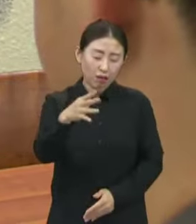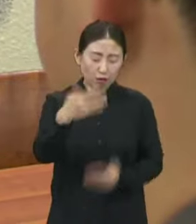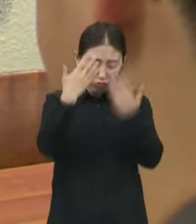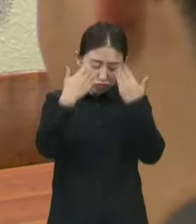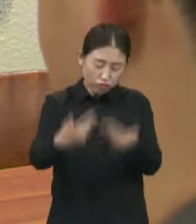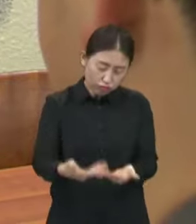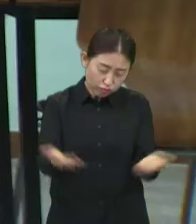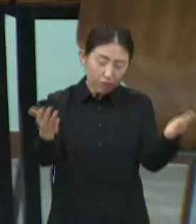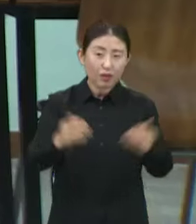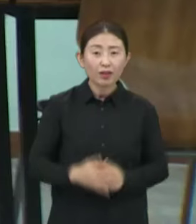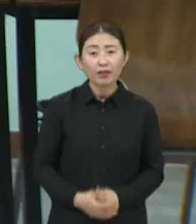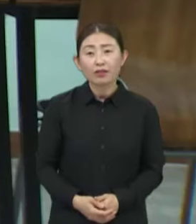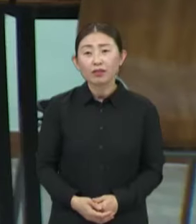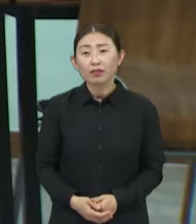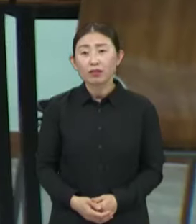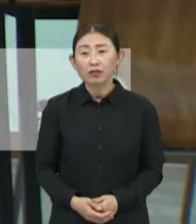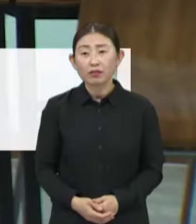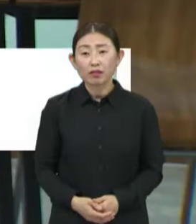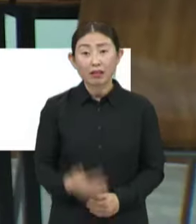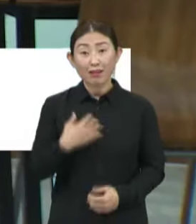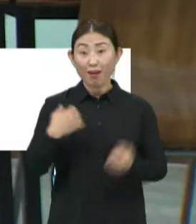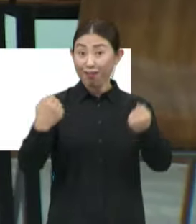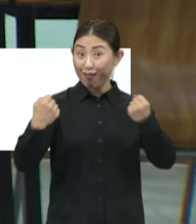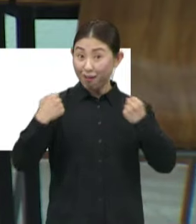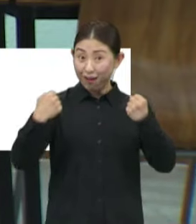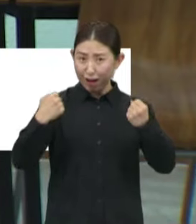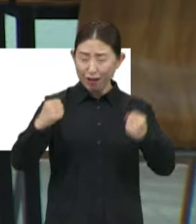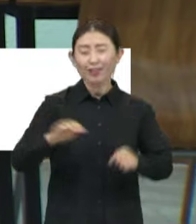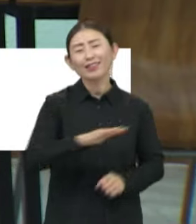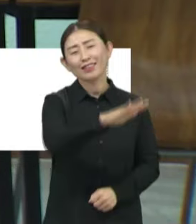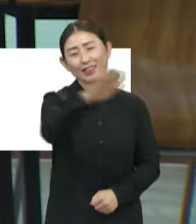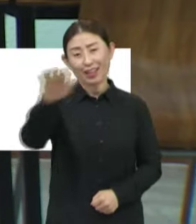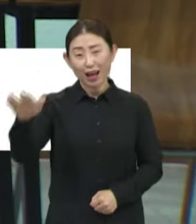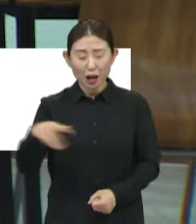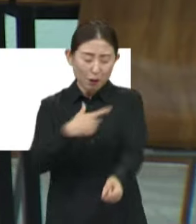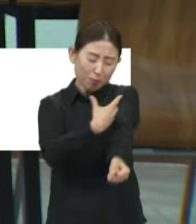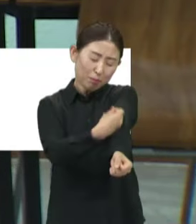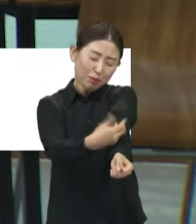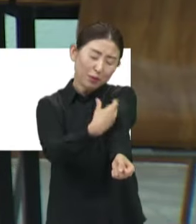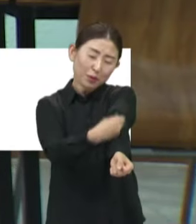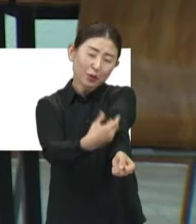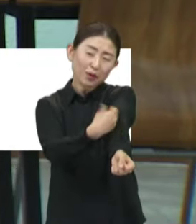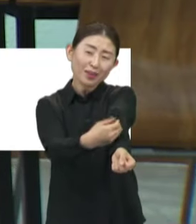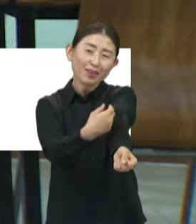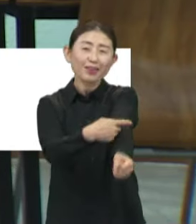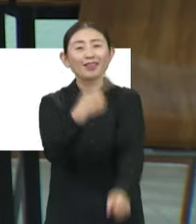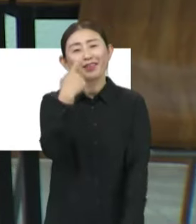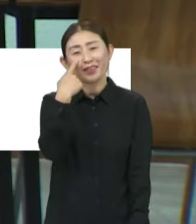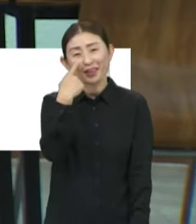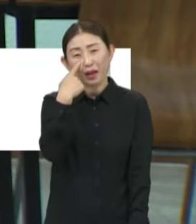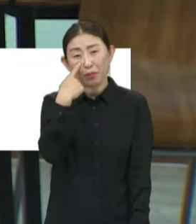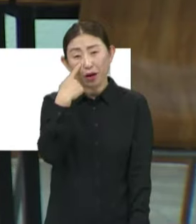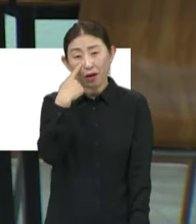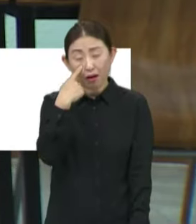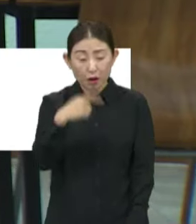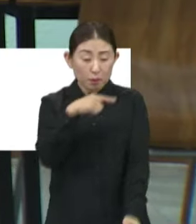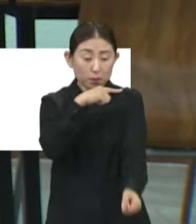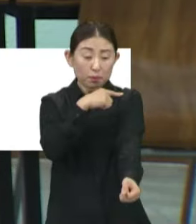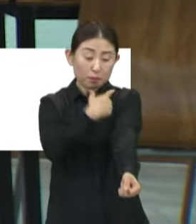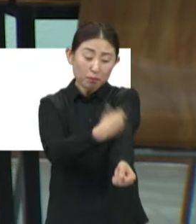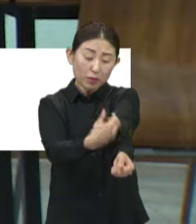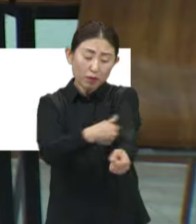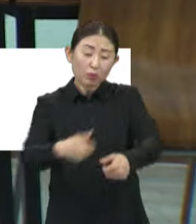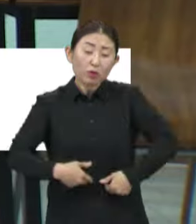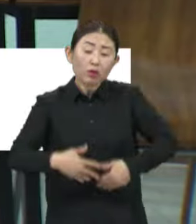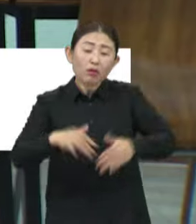부분이 됐습니다. 건강함이 있는 누구라면 한 번쯤 시간을만 조금만 투자하면 많은 사람들에게 보탬이 될 수